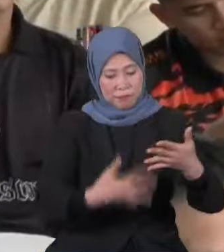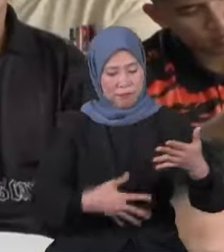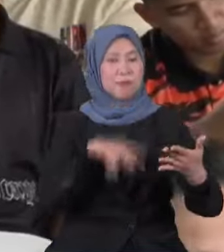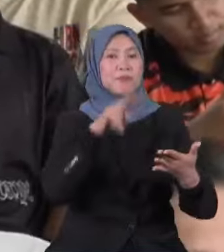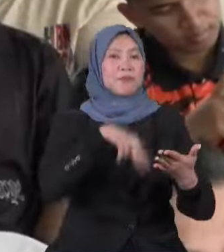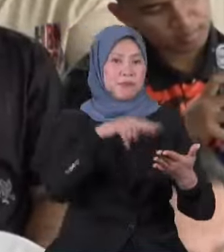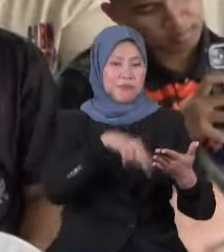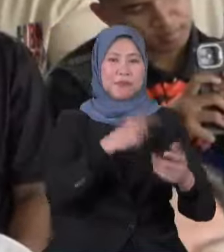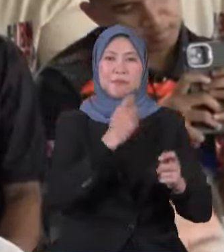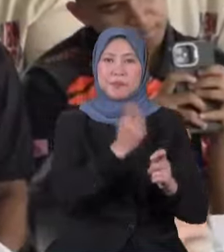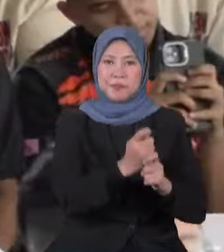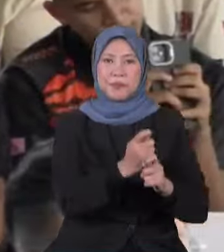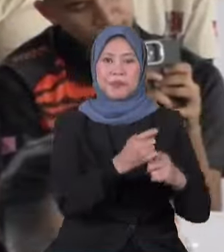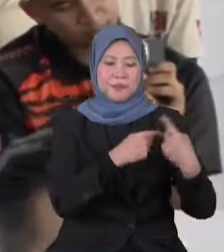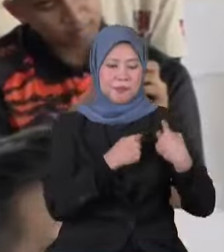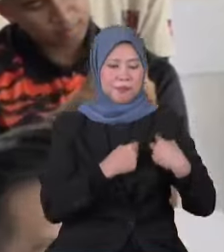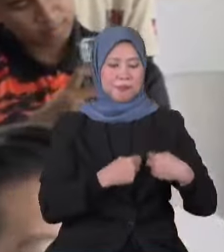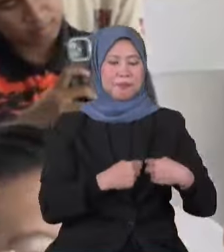sanubari mereka.